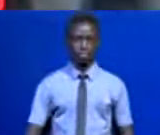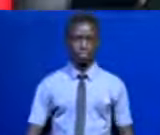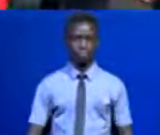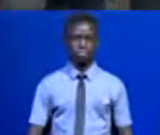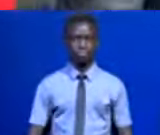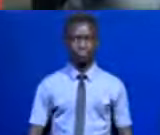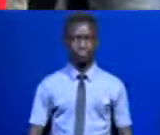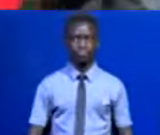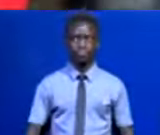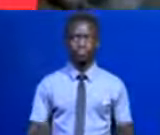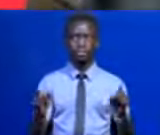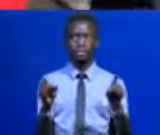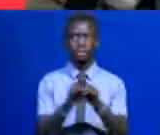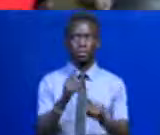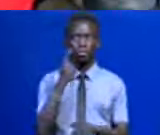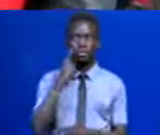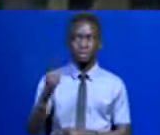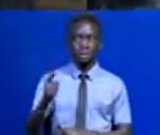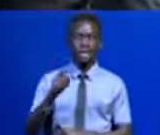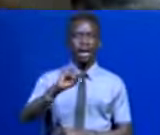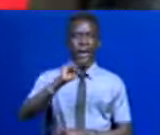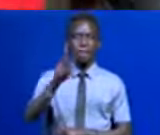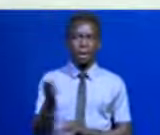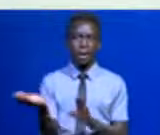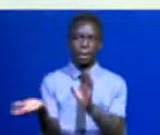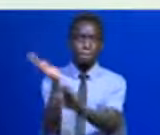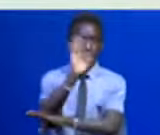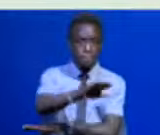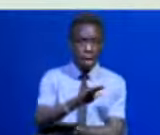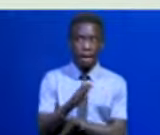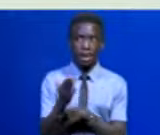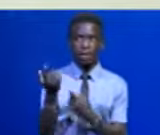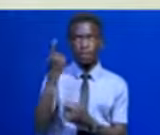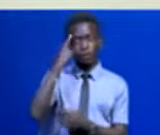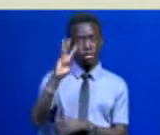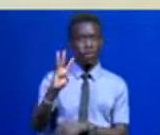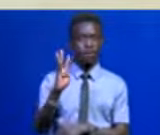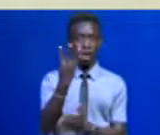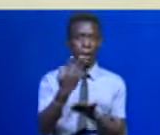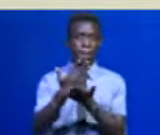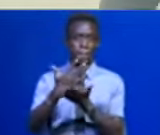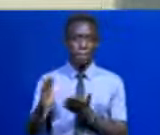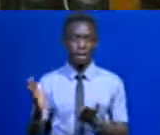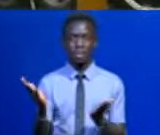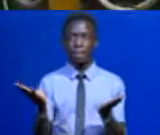Na huku wabunge wakirejelea vikao vyao kwa awamu ya nne,